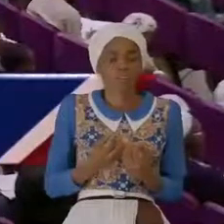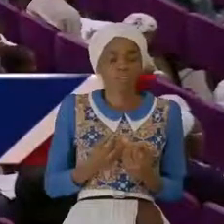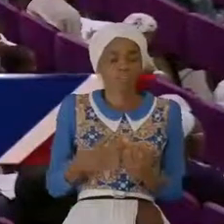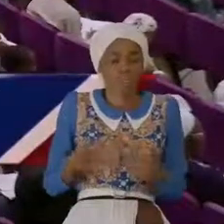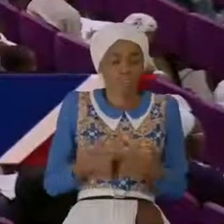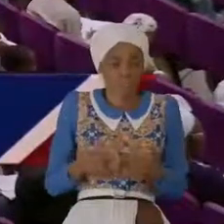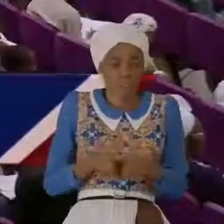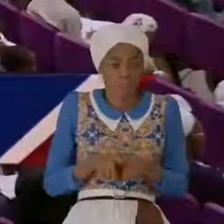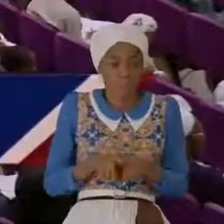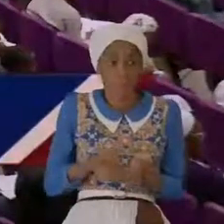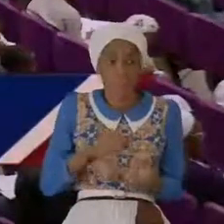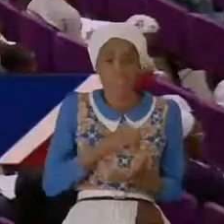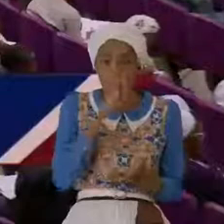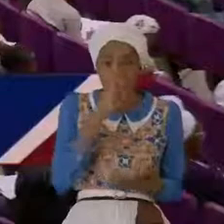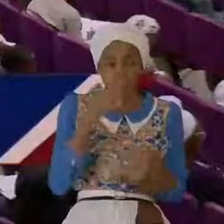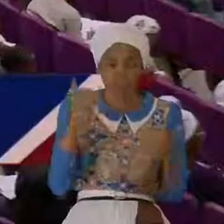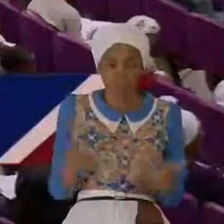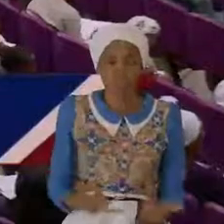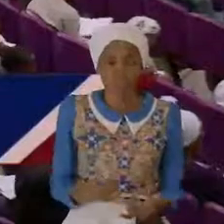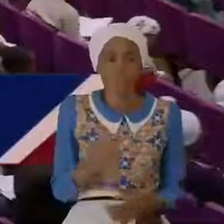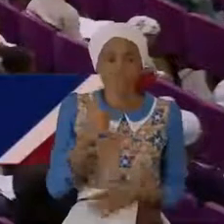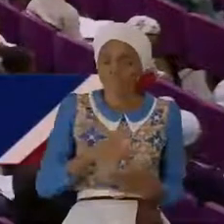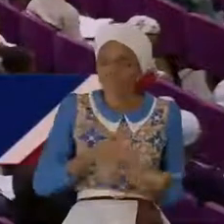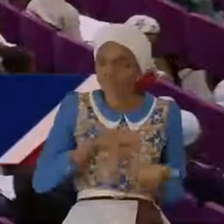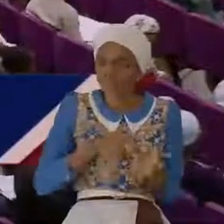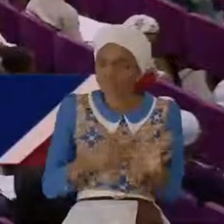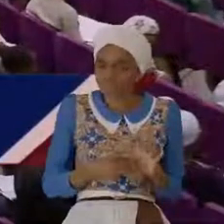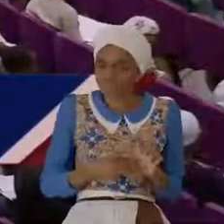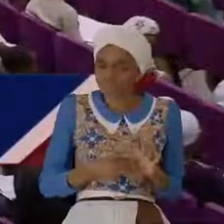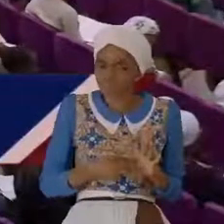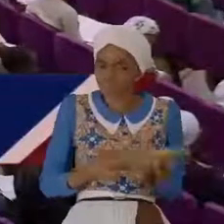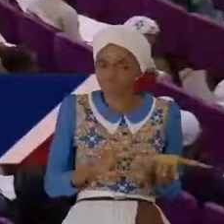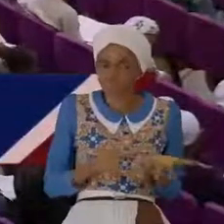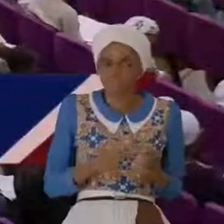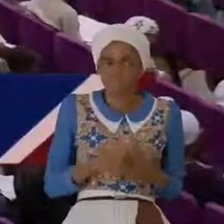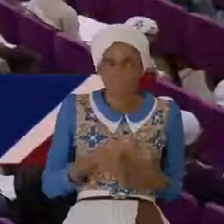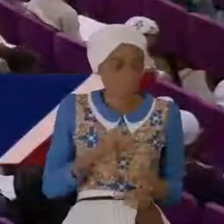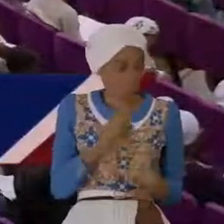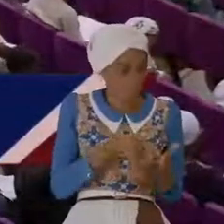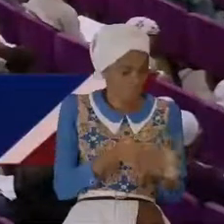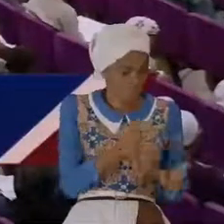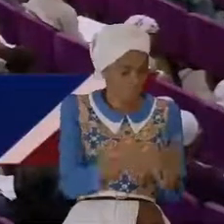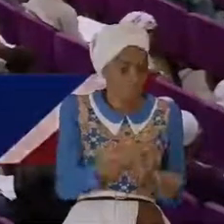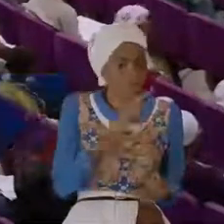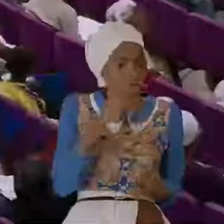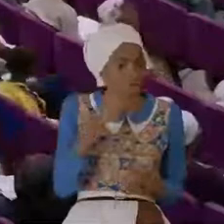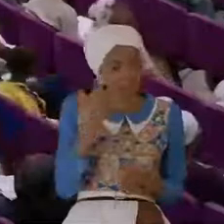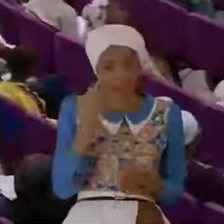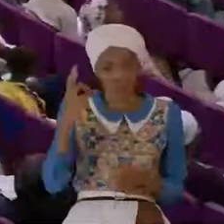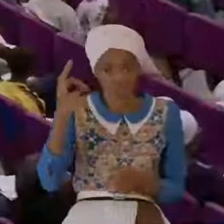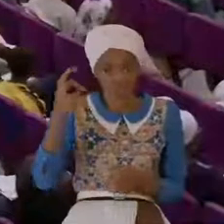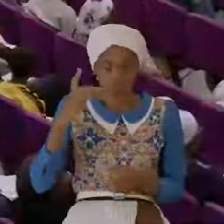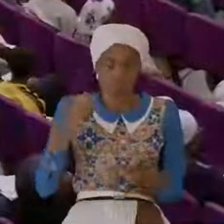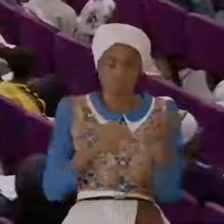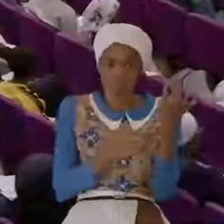en est-il encore maintenant. Qu'est-ce qu'il disait? Eux, ils prêchaient la chair,